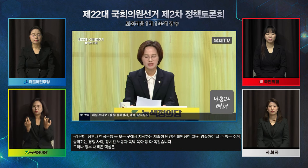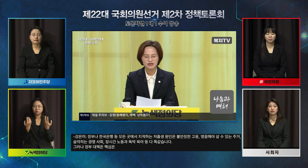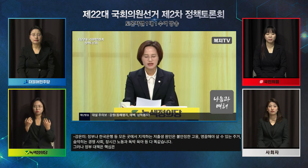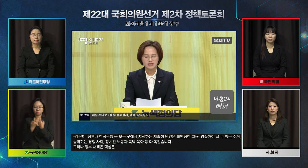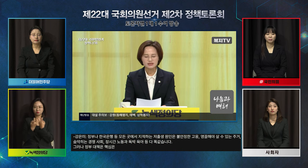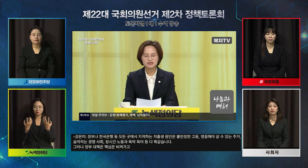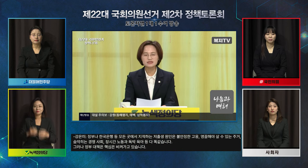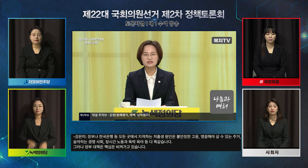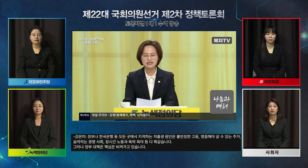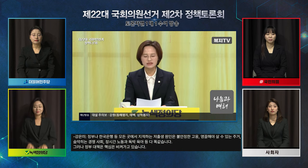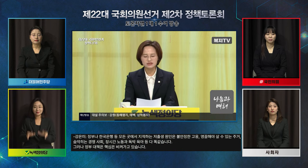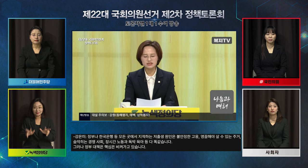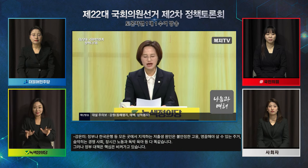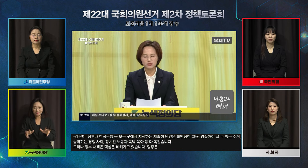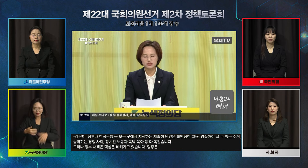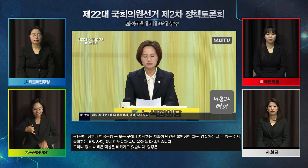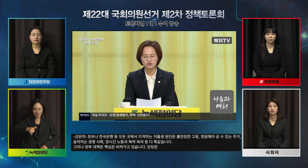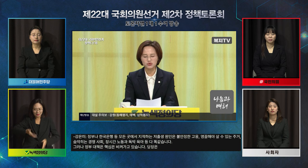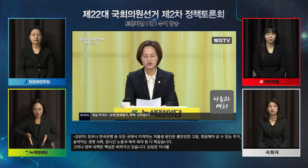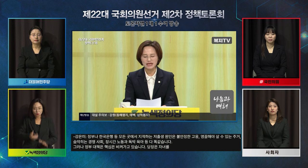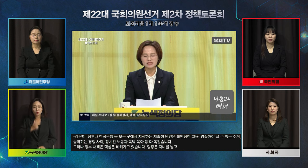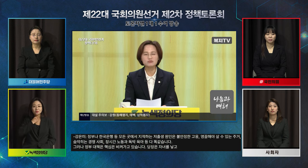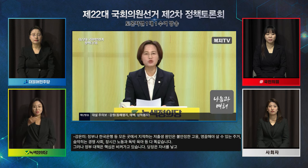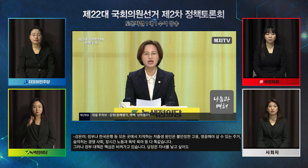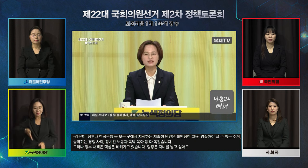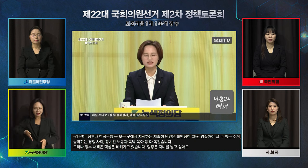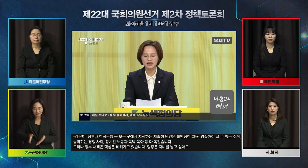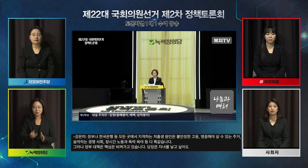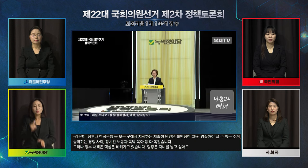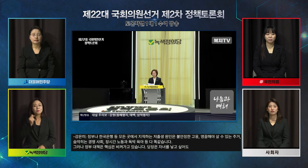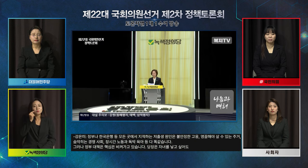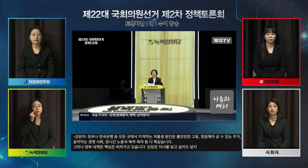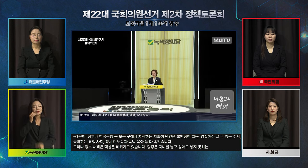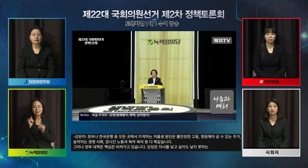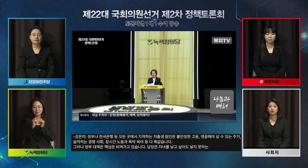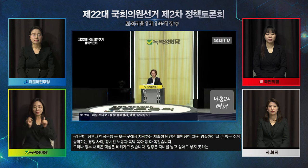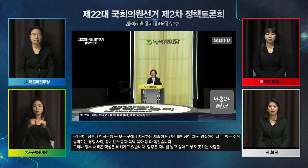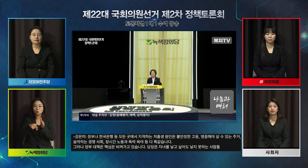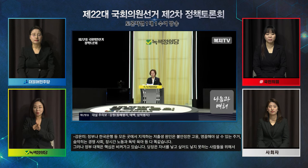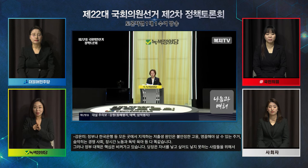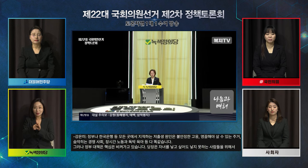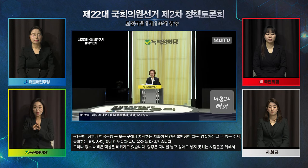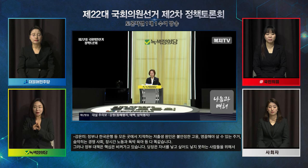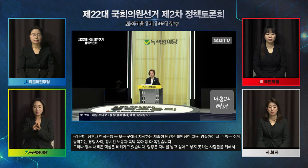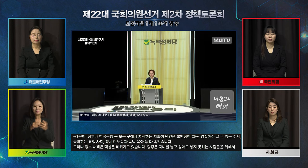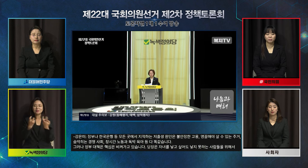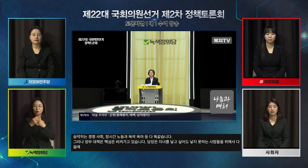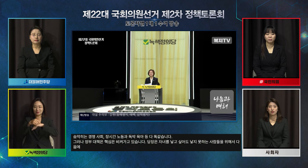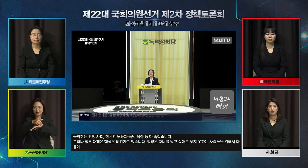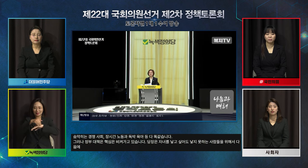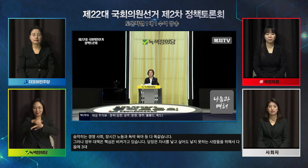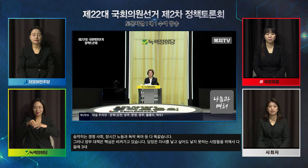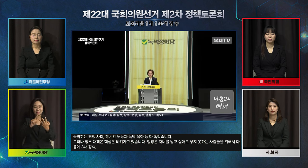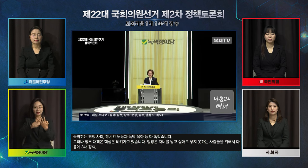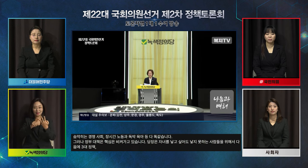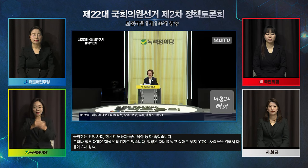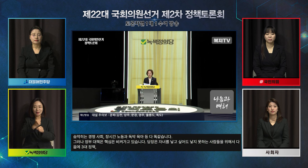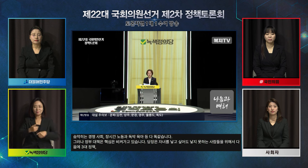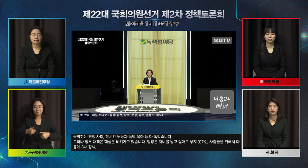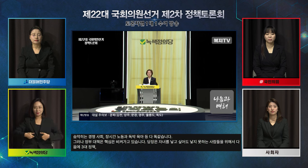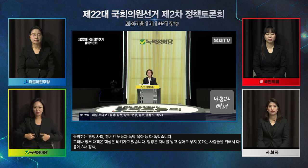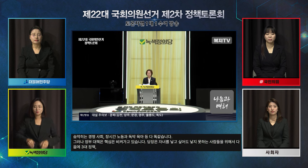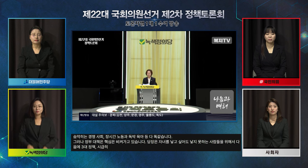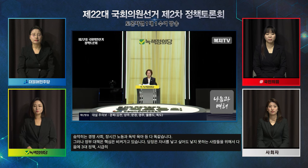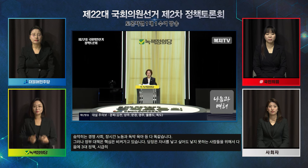당장은 자녀를 낳고 싶어도 낳지 못하는 사람들을 위해 다음에 3대 정책 시급히 추진해야 합니다.